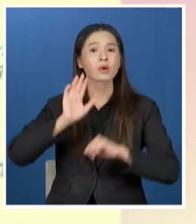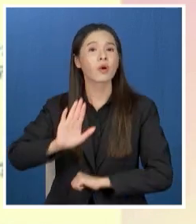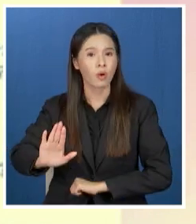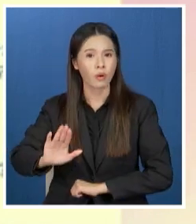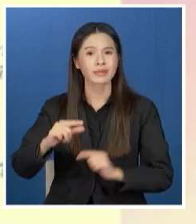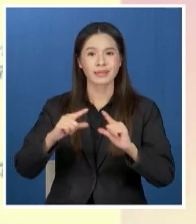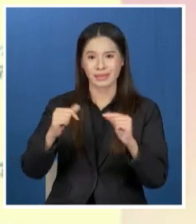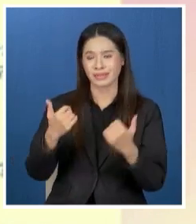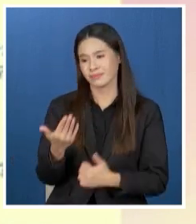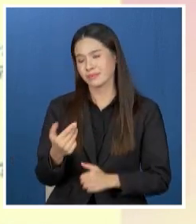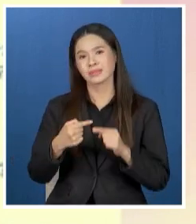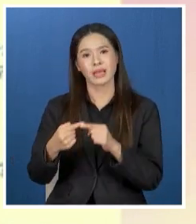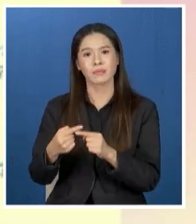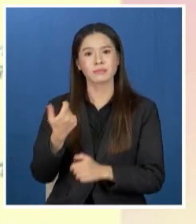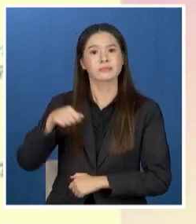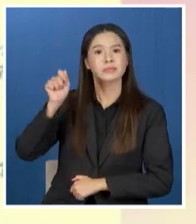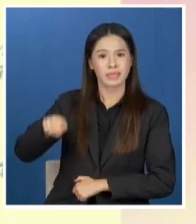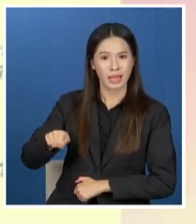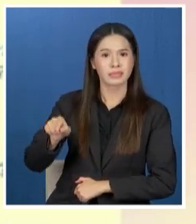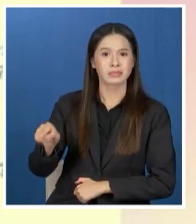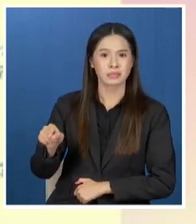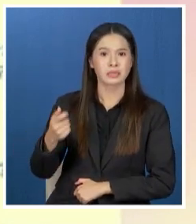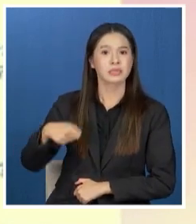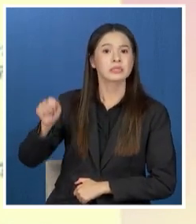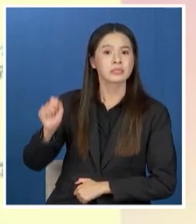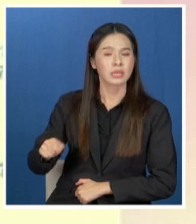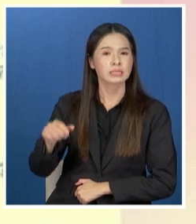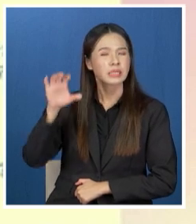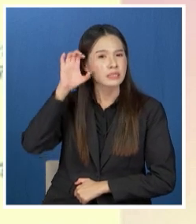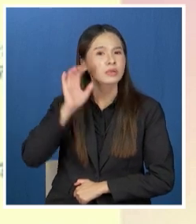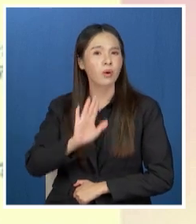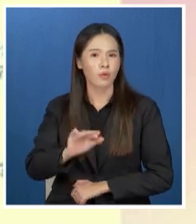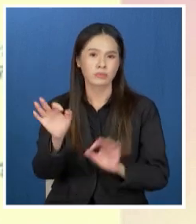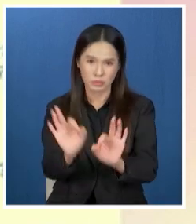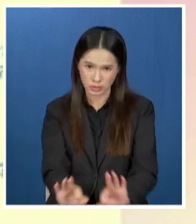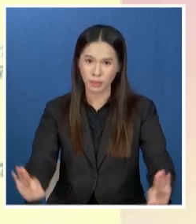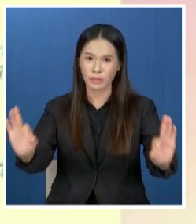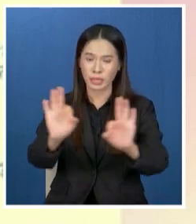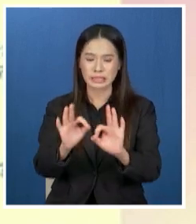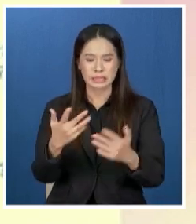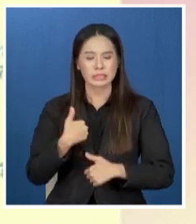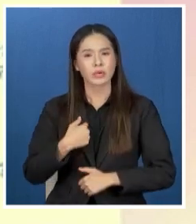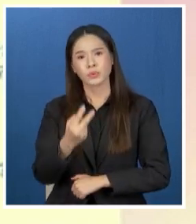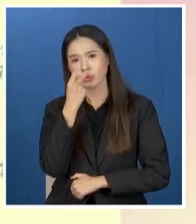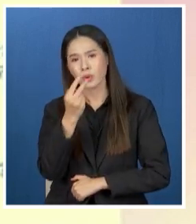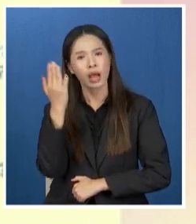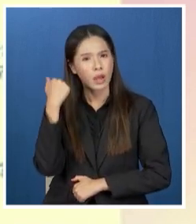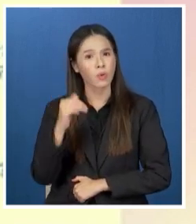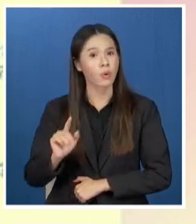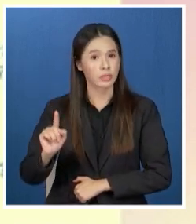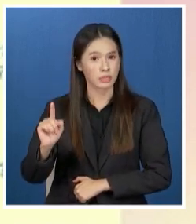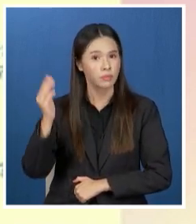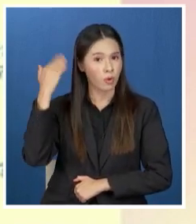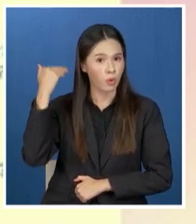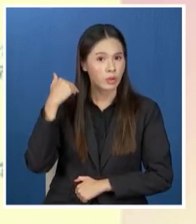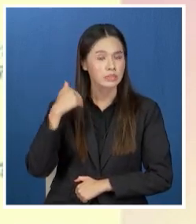เรื่องของคดีความอันนั้นก็ว่ากันไปถ้าไปขึ้นศาลจริงๆใช่ไหมฮะ เรื่องความน่าเชื่อถือก็เป็นเรื่องสำคัญนะคะทีนี้คนก็เลยย้อนดูอ้าวแล้วอีกหนึ่งคนก่อน